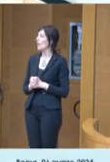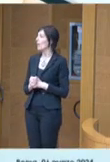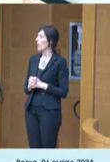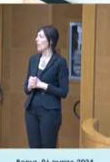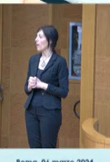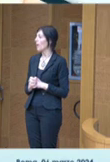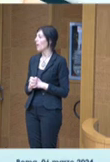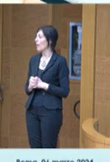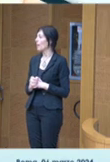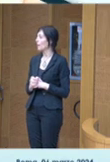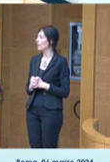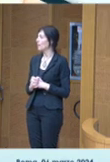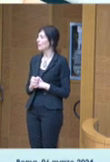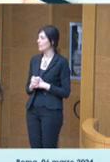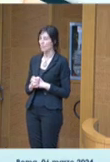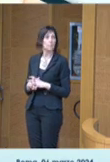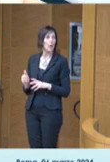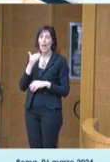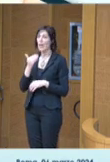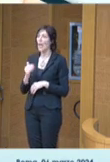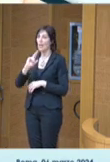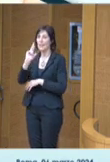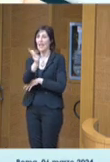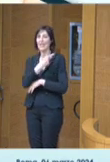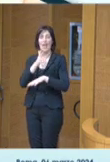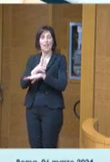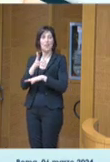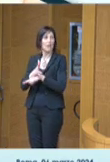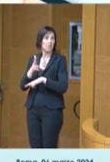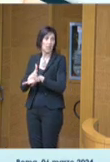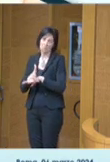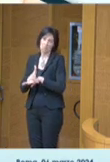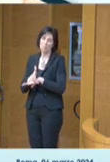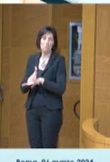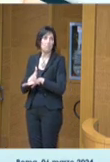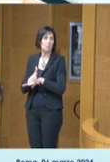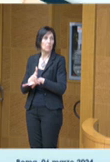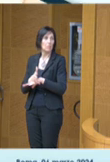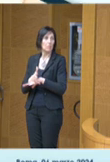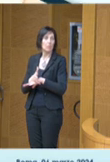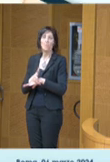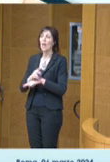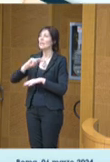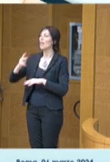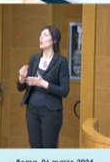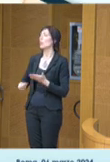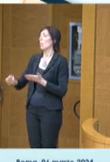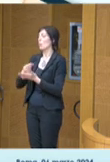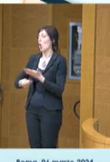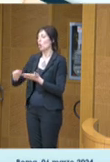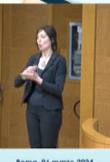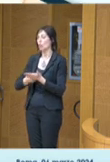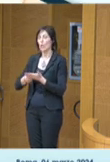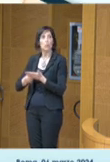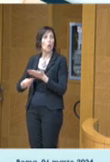Grazie. Grazie a tutti e tre del vostro intervento. Sentiamo ora un secondo progetto. Il progetto